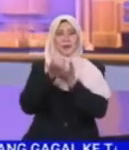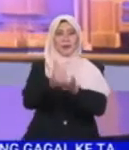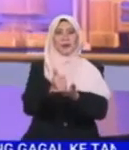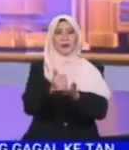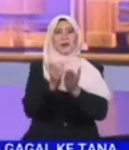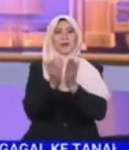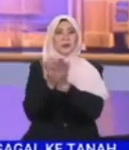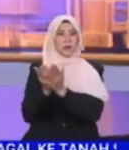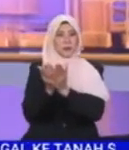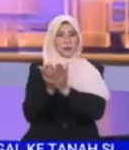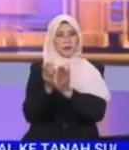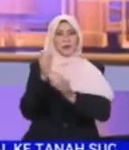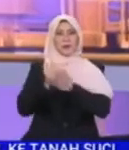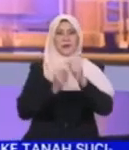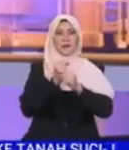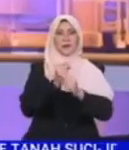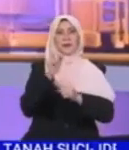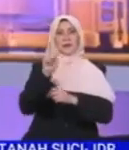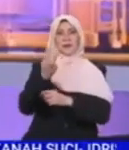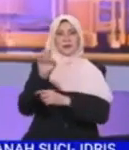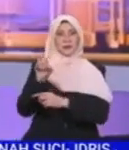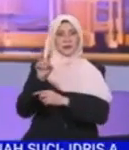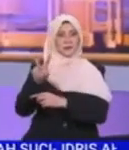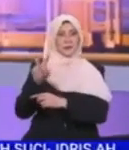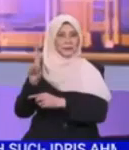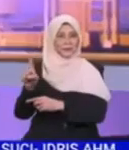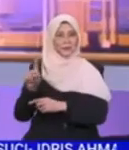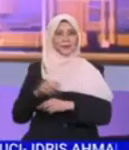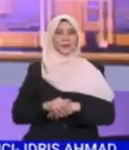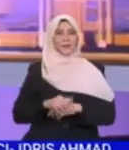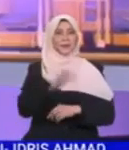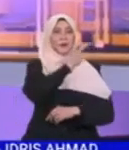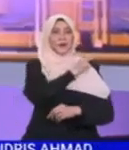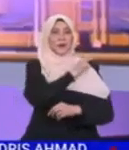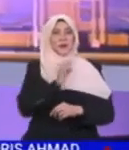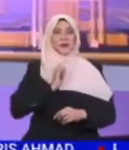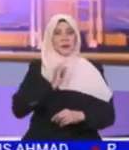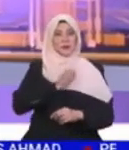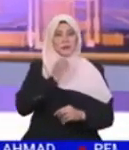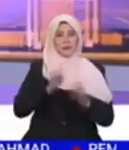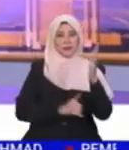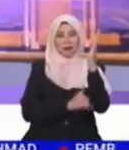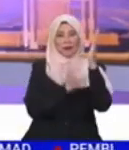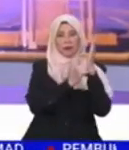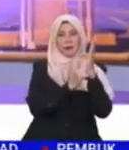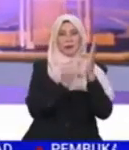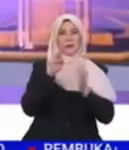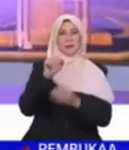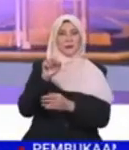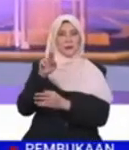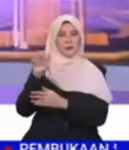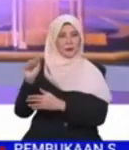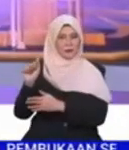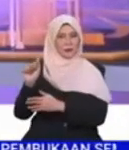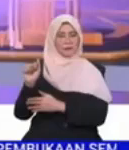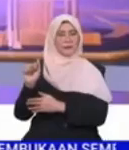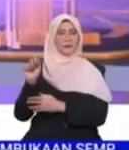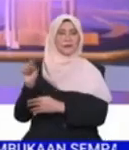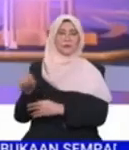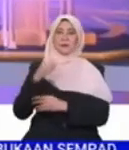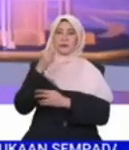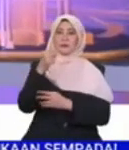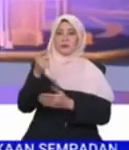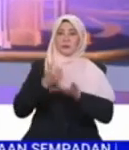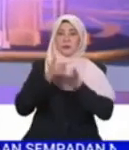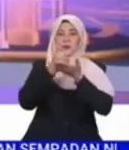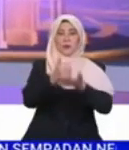SPP bagi tahun 2021. Pengurusi Eksekutif Yayasan Pelajaran Mara Datuk Dr. Muhammad Nizar Sudin berkata,